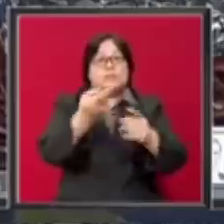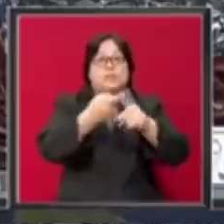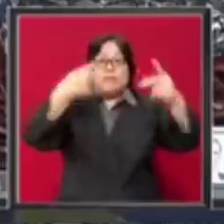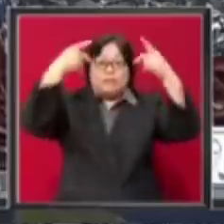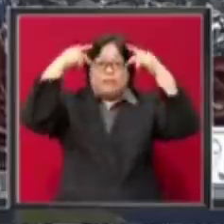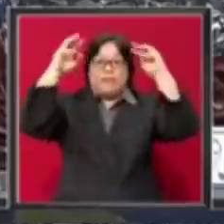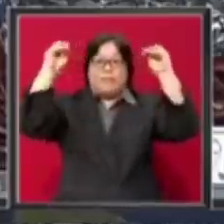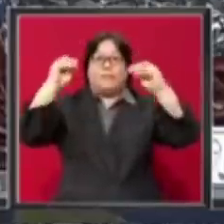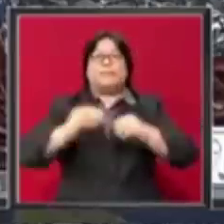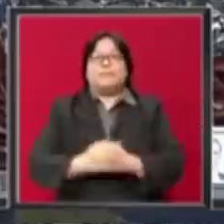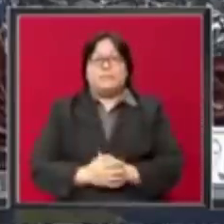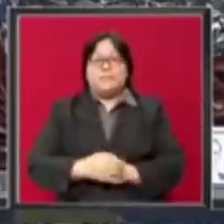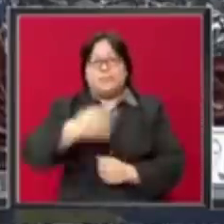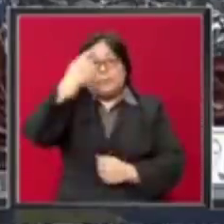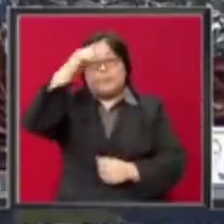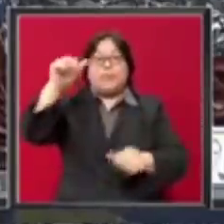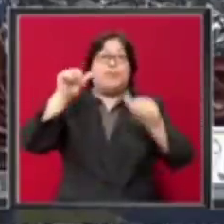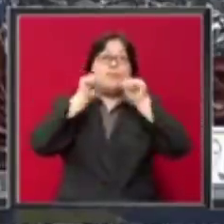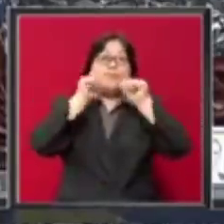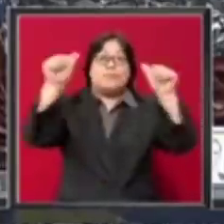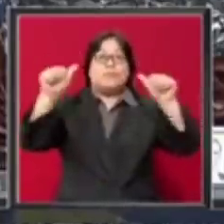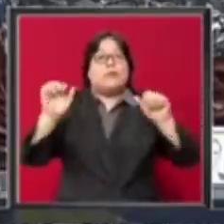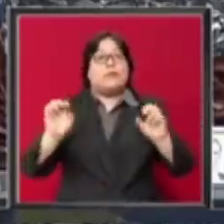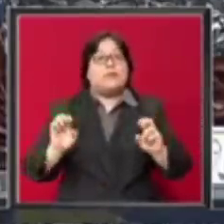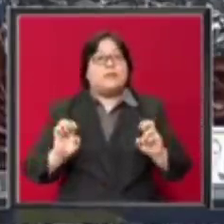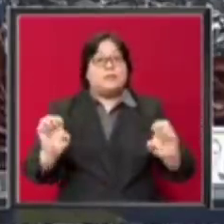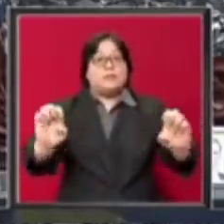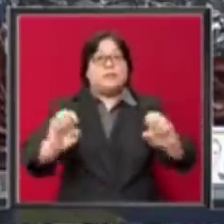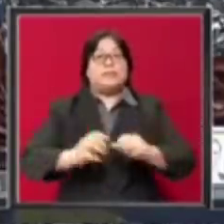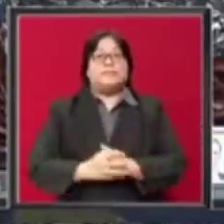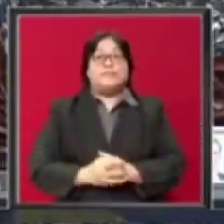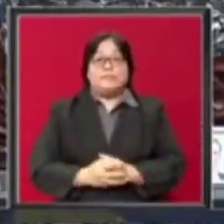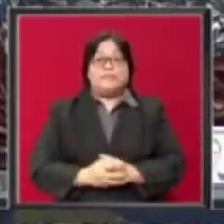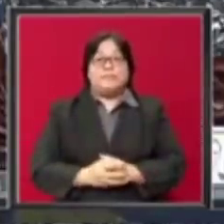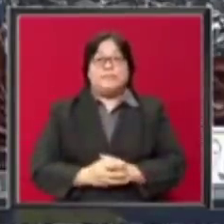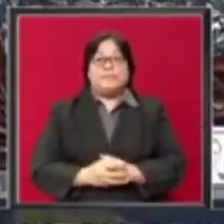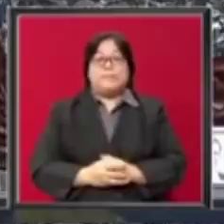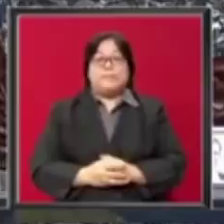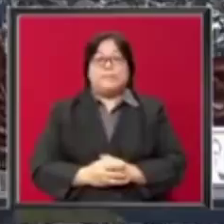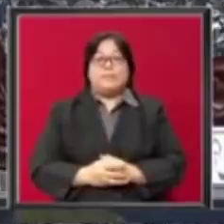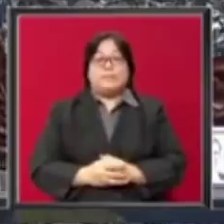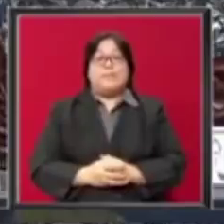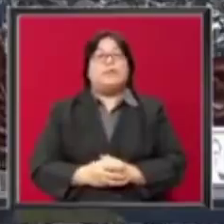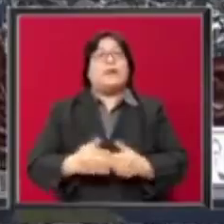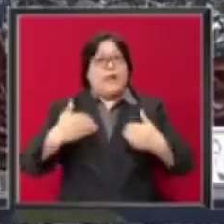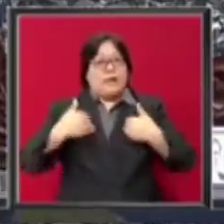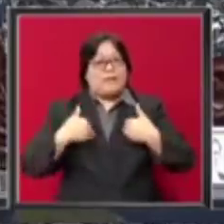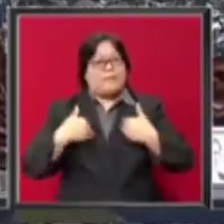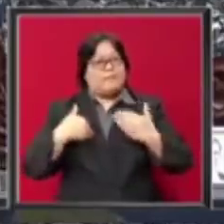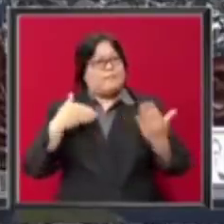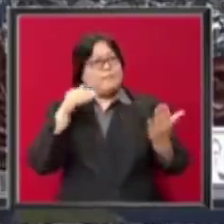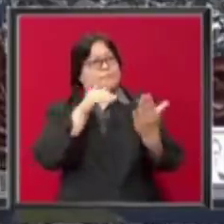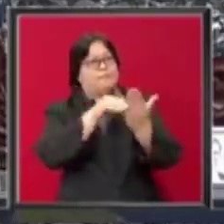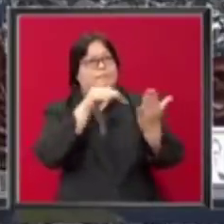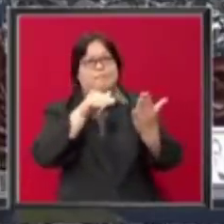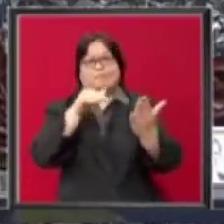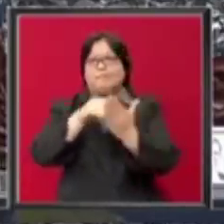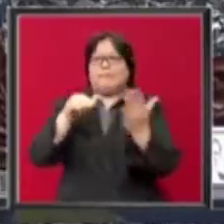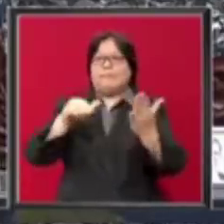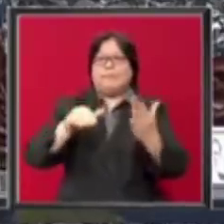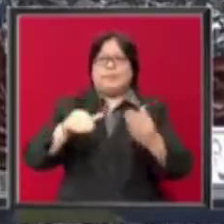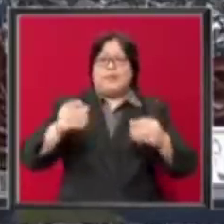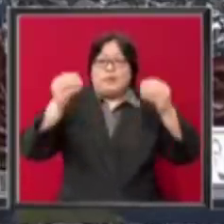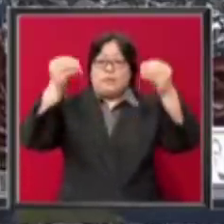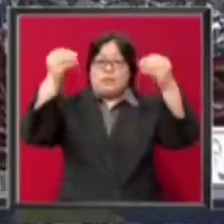Menteri untuk mengadakan darurat. Dan ini ada juga yang dipertikai oleh tokoh